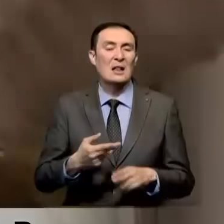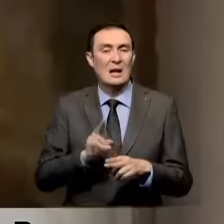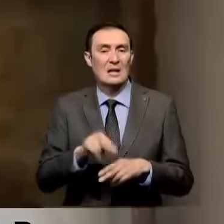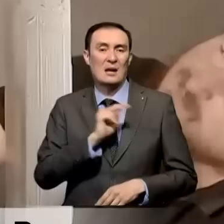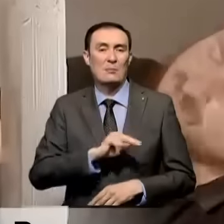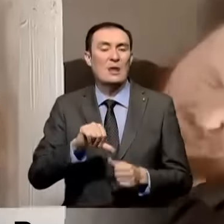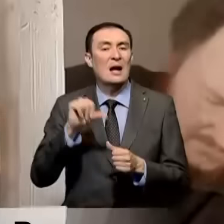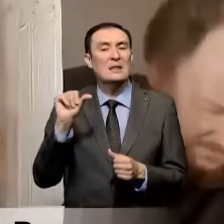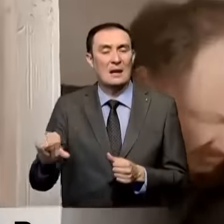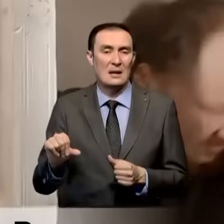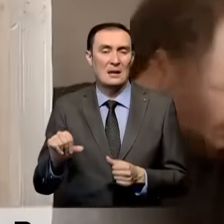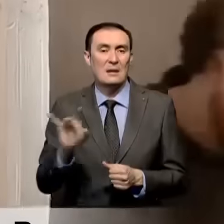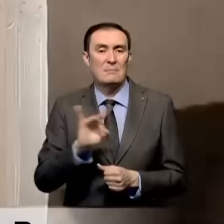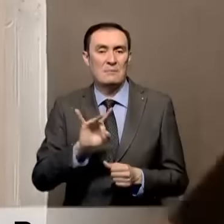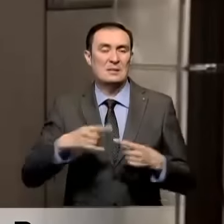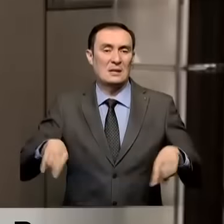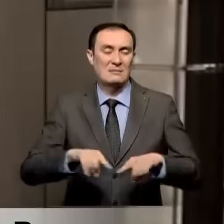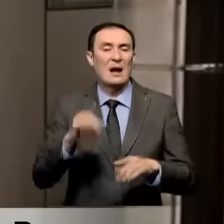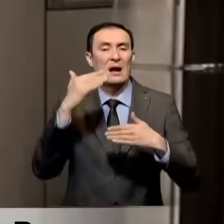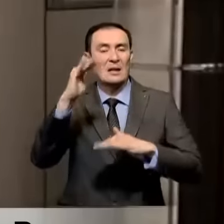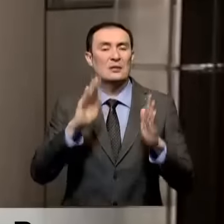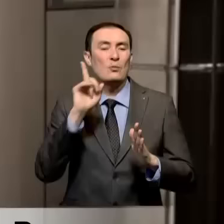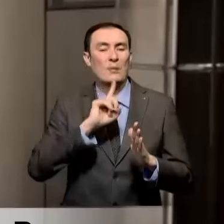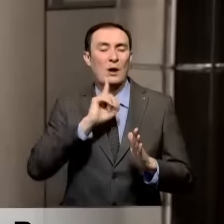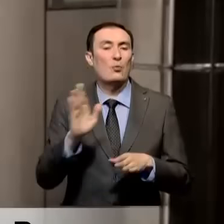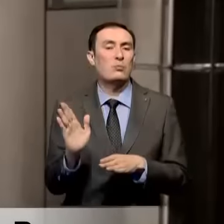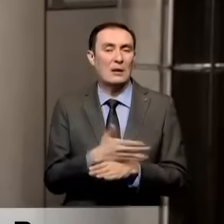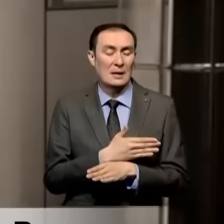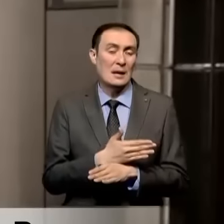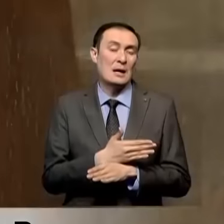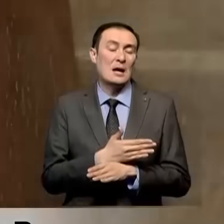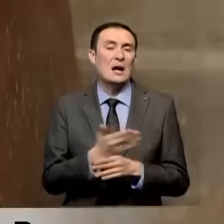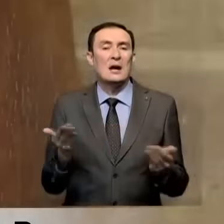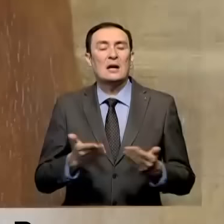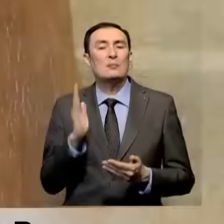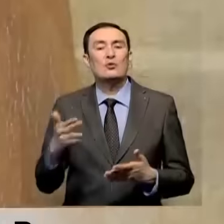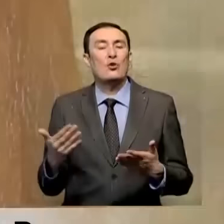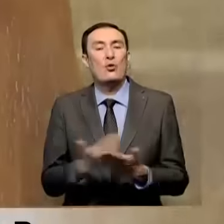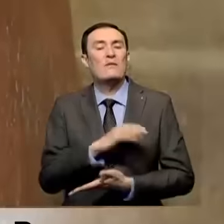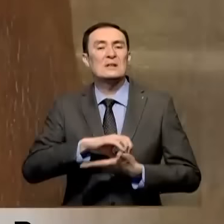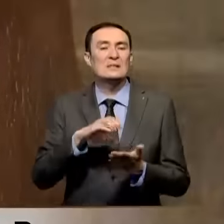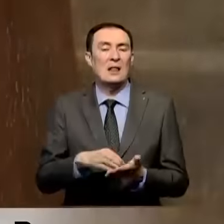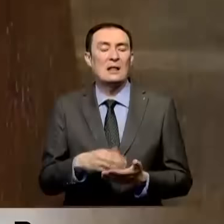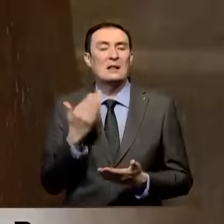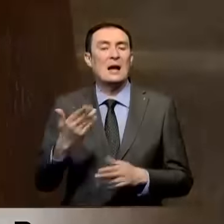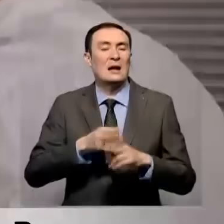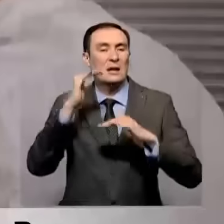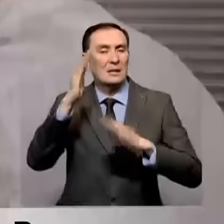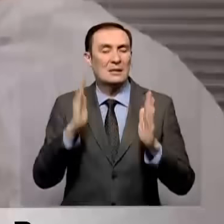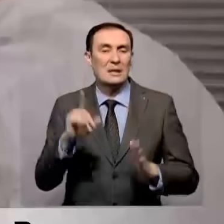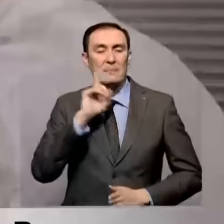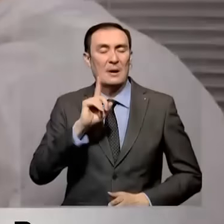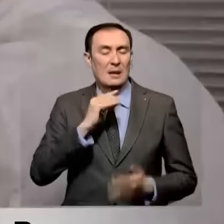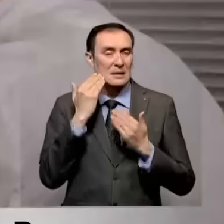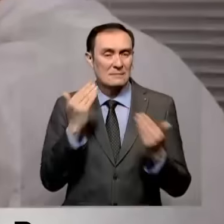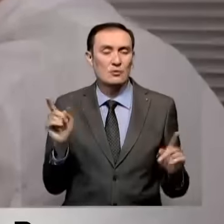этой работы отдельное пространство, а картину пока снять с привычного места. Каким будет новый зал для «Моны Лизы» пока не